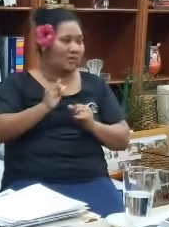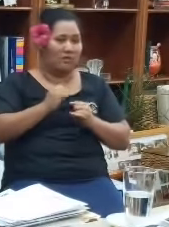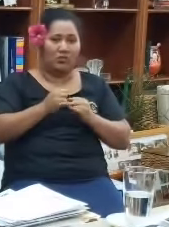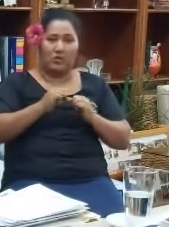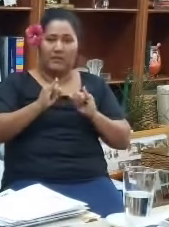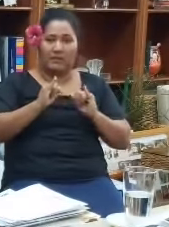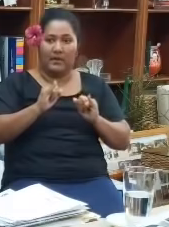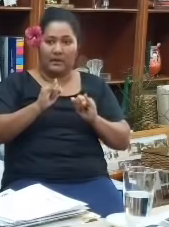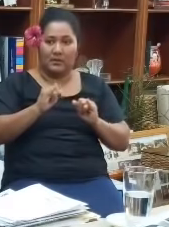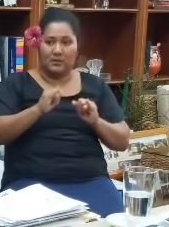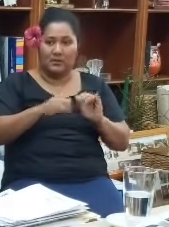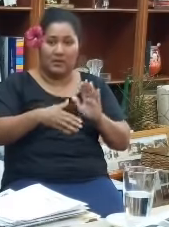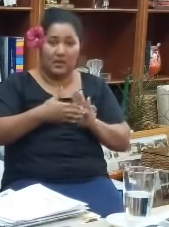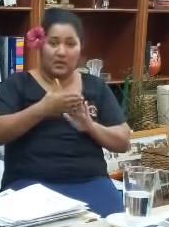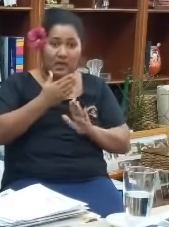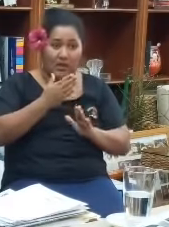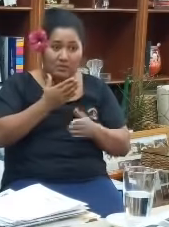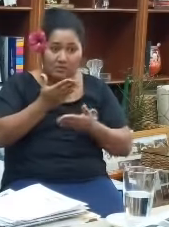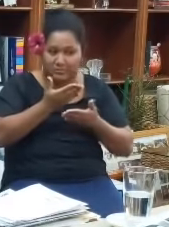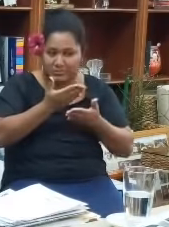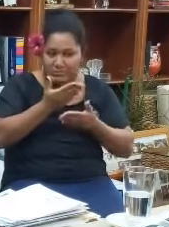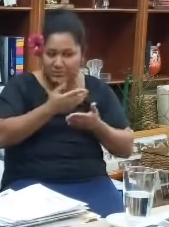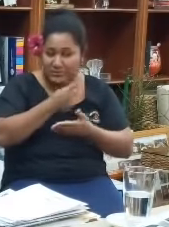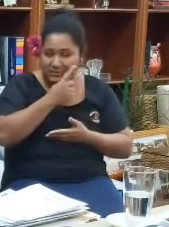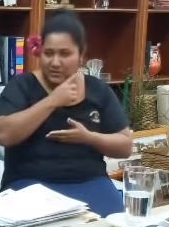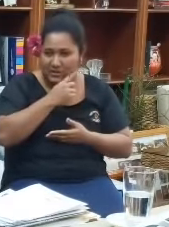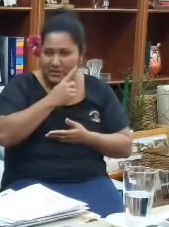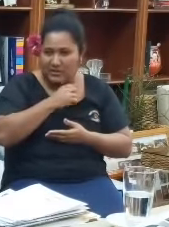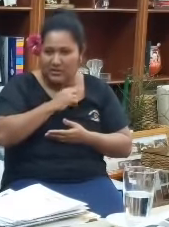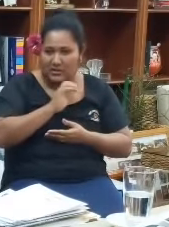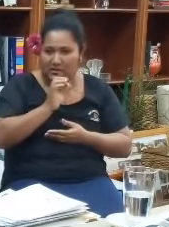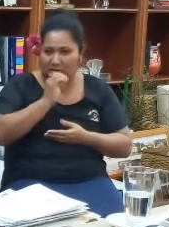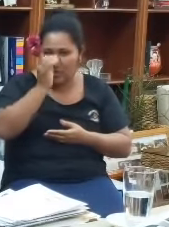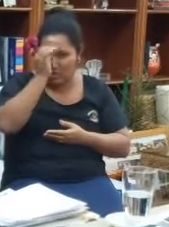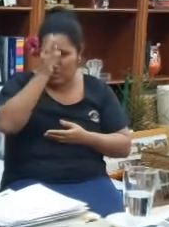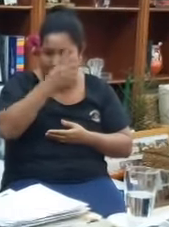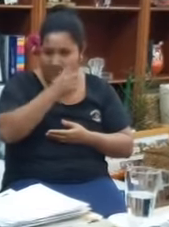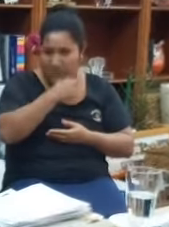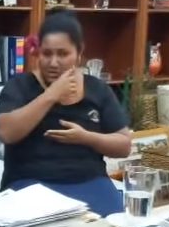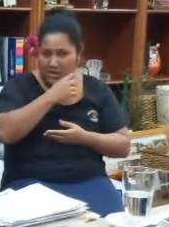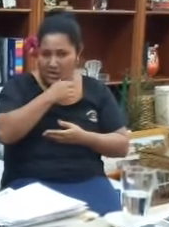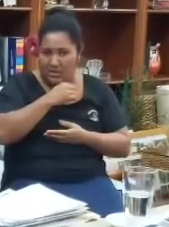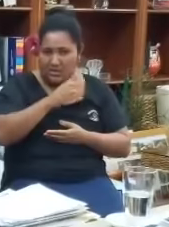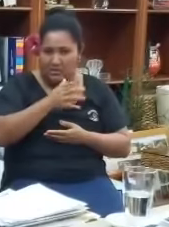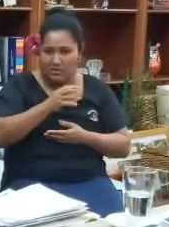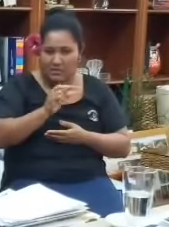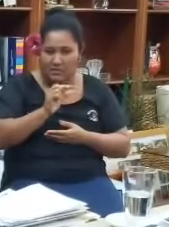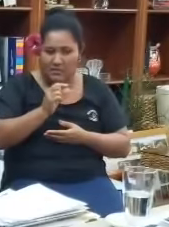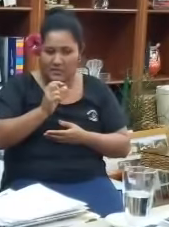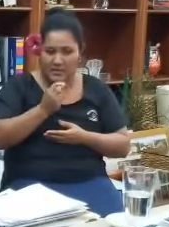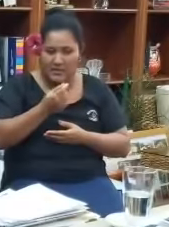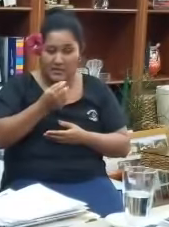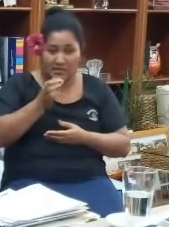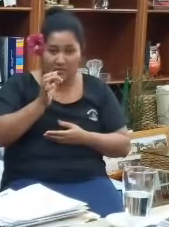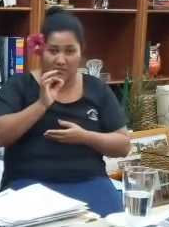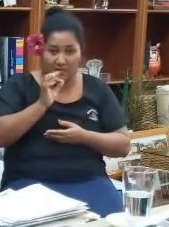fa kalu ngosi ngi kenge nga a e lo kenge la u a wan ku e ko ngu